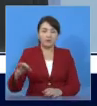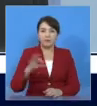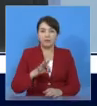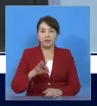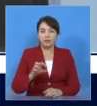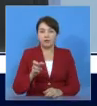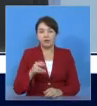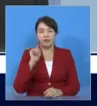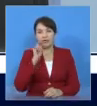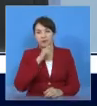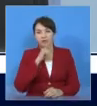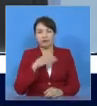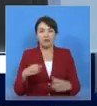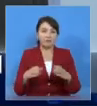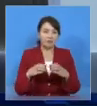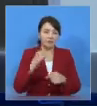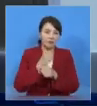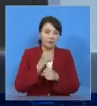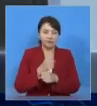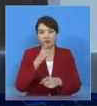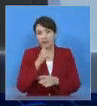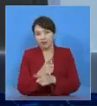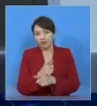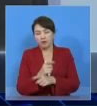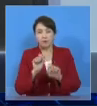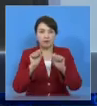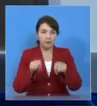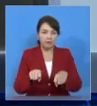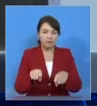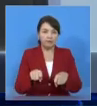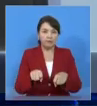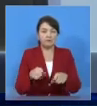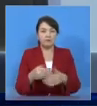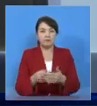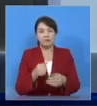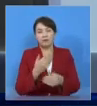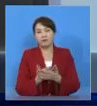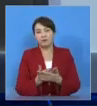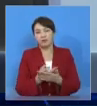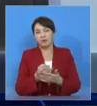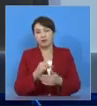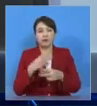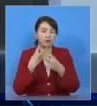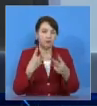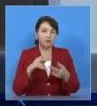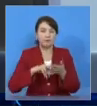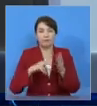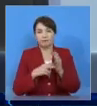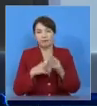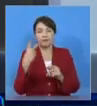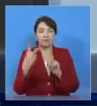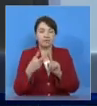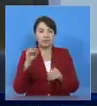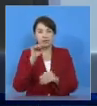облысының әлеуметтік экономикалық объектілерін жұмысына шектеулер мен рұқсаттарды іске асыру бойынша көзделген. Ал